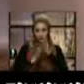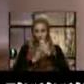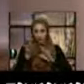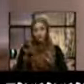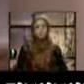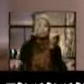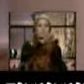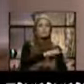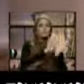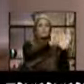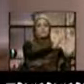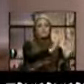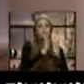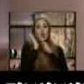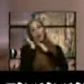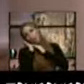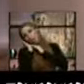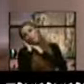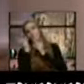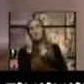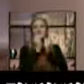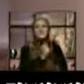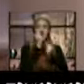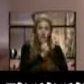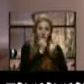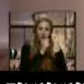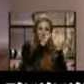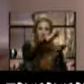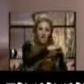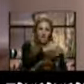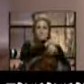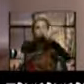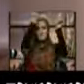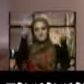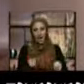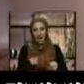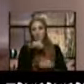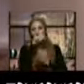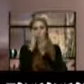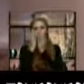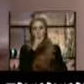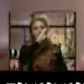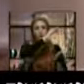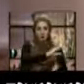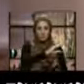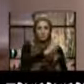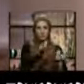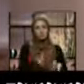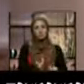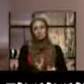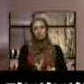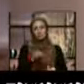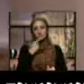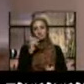البركه او تحت مخده الولد او في السياره عشان ربنا يحفظها او في المحل عشان ربنا يكتر رزقه. ده خلاف طبعا، هذه